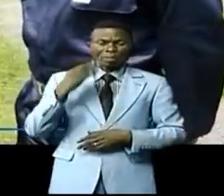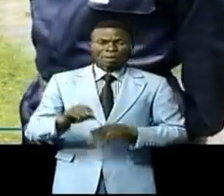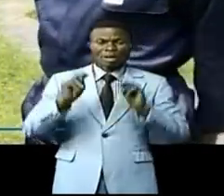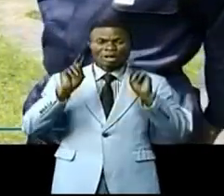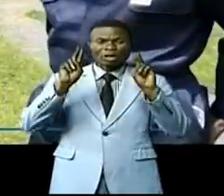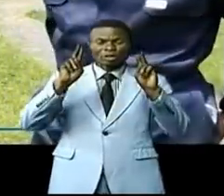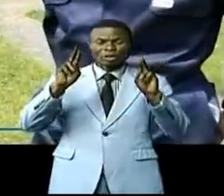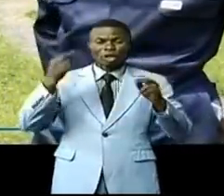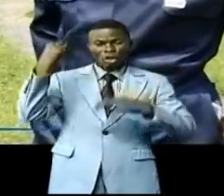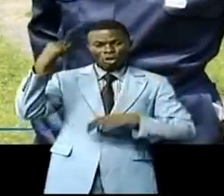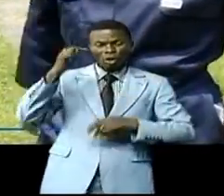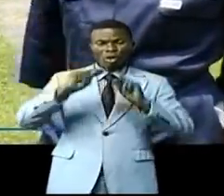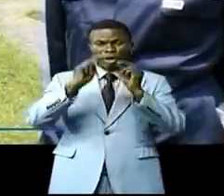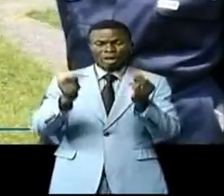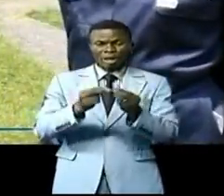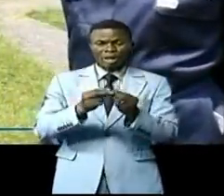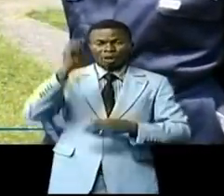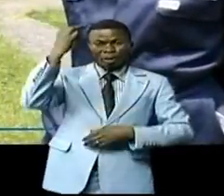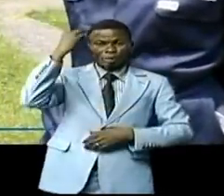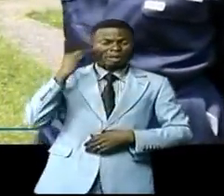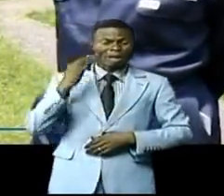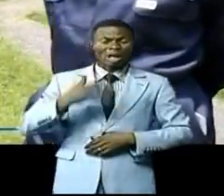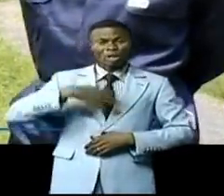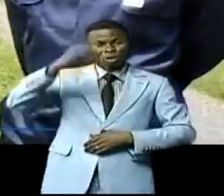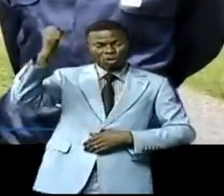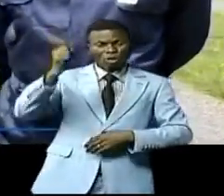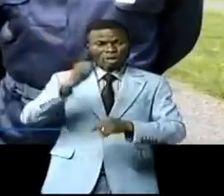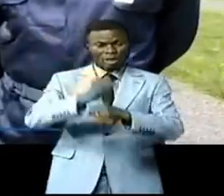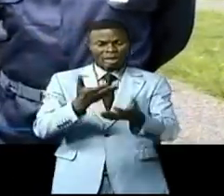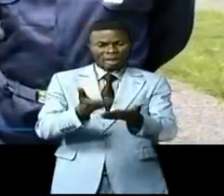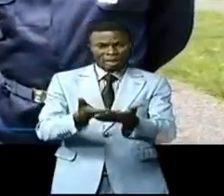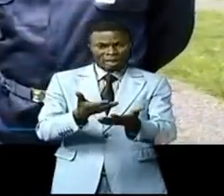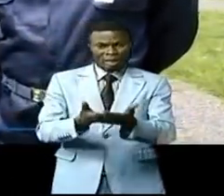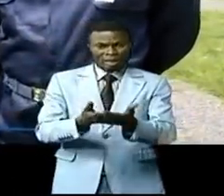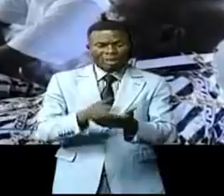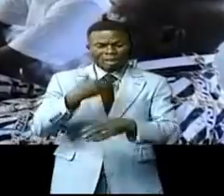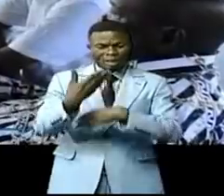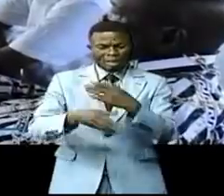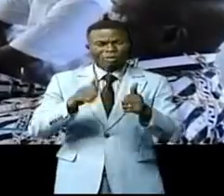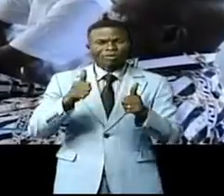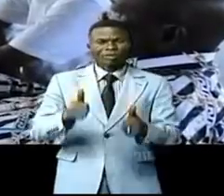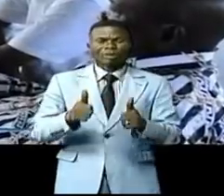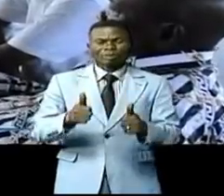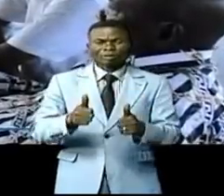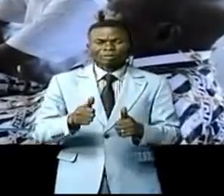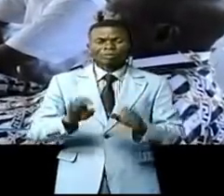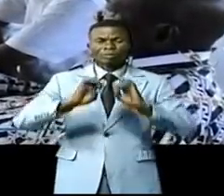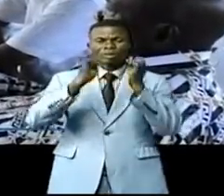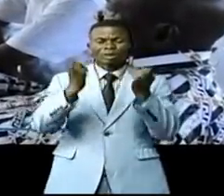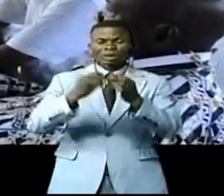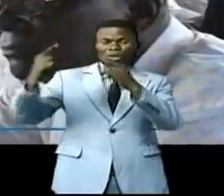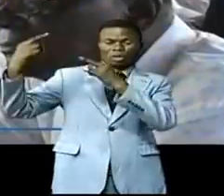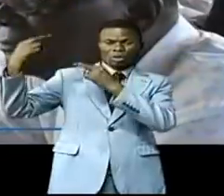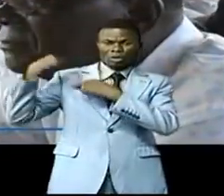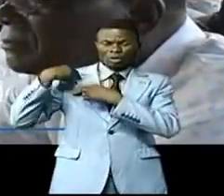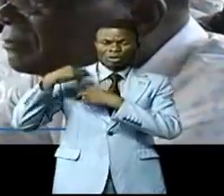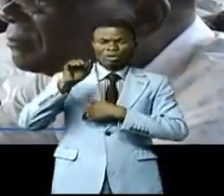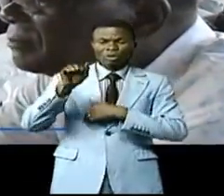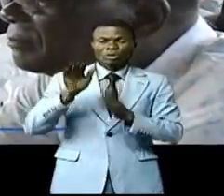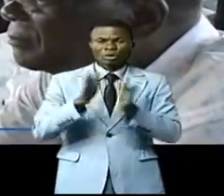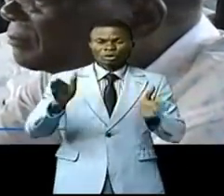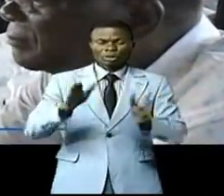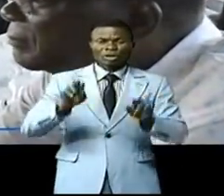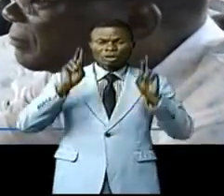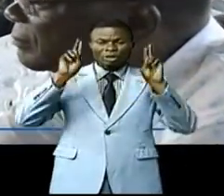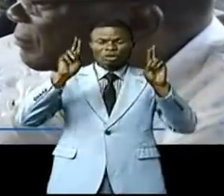que l'équipe de Warrior qui vient d'être mise en place, va faire des bonnes choses. L'équipe dirigeante, avec à sa tête le DG Jésus Noël